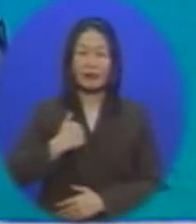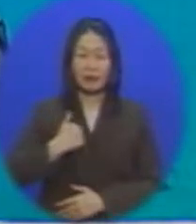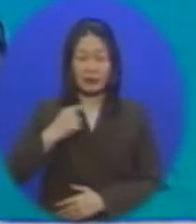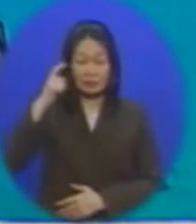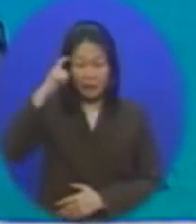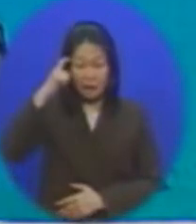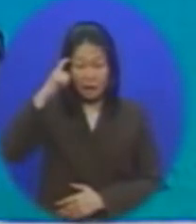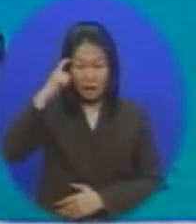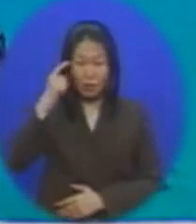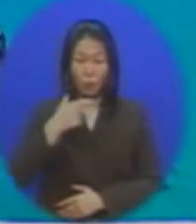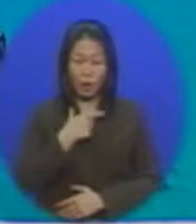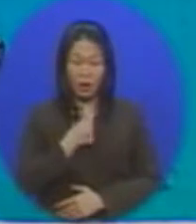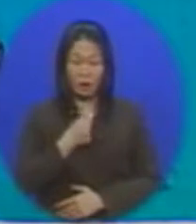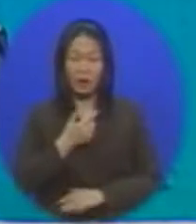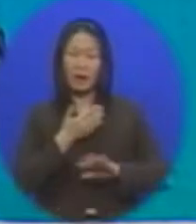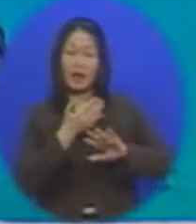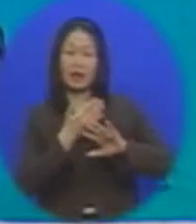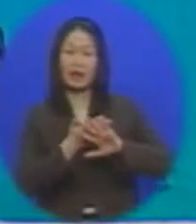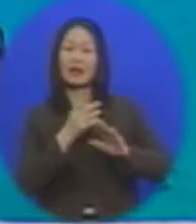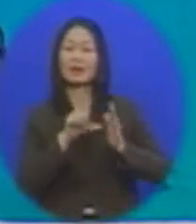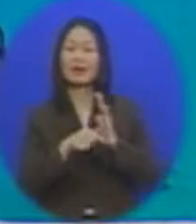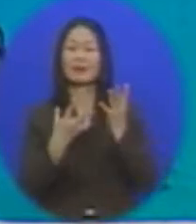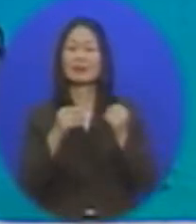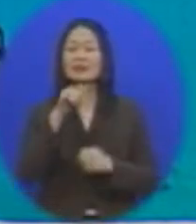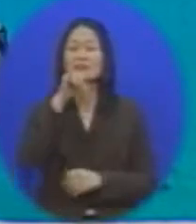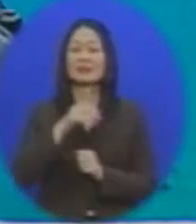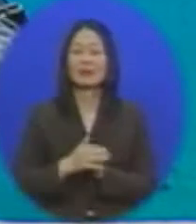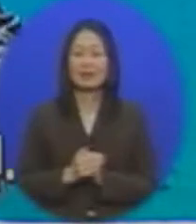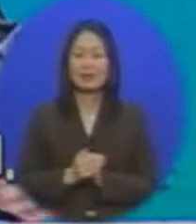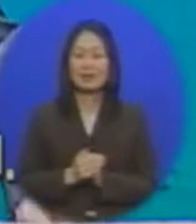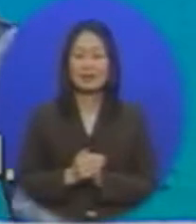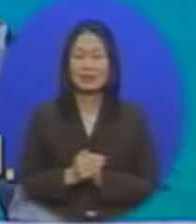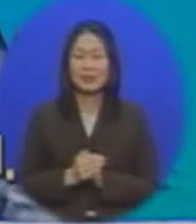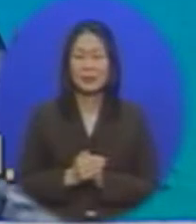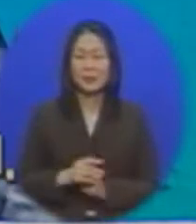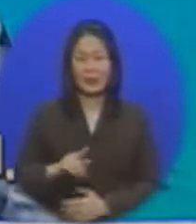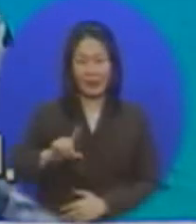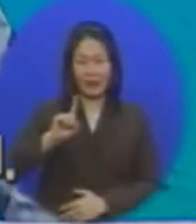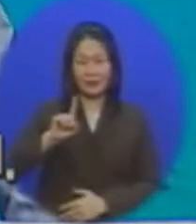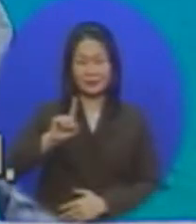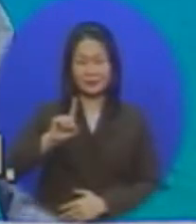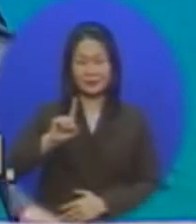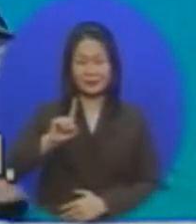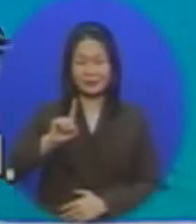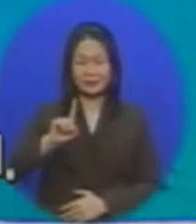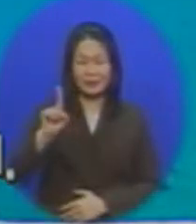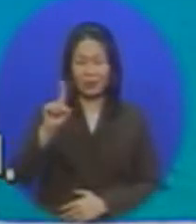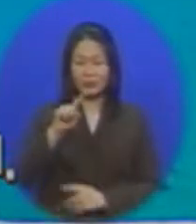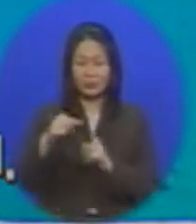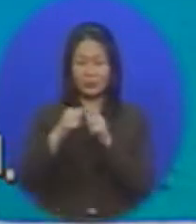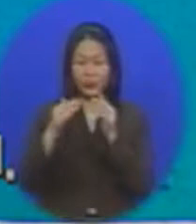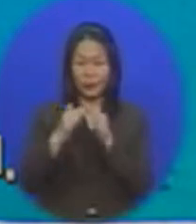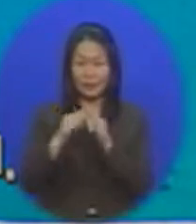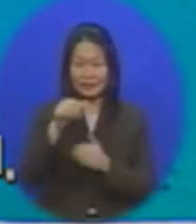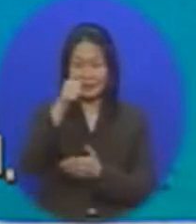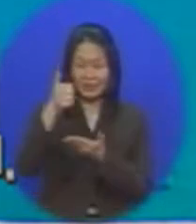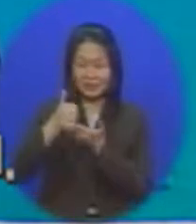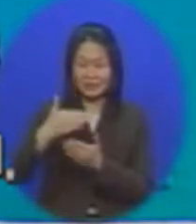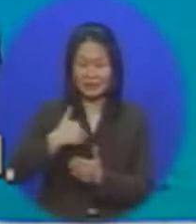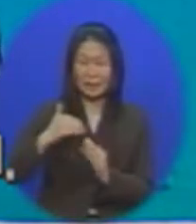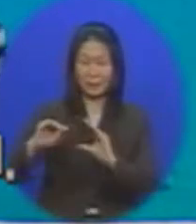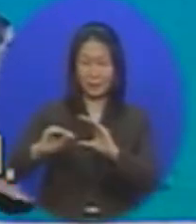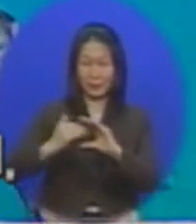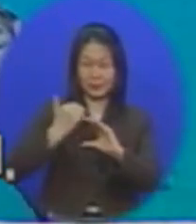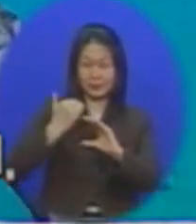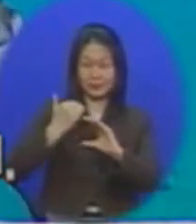생각하고 원하는 것과 다를 때가 많습니다 한번은 어느 교회의 장로님께서 제게 메일을